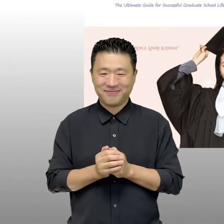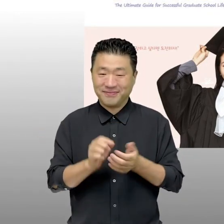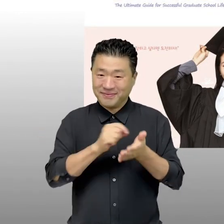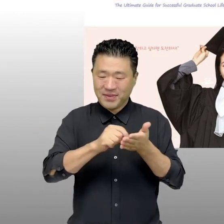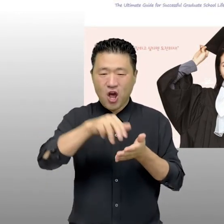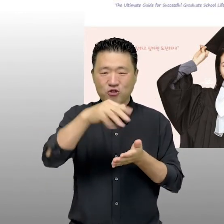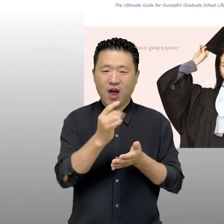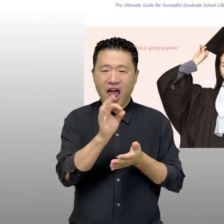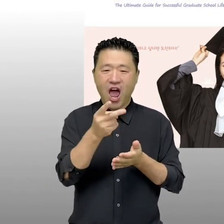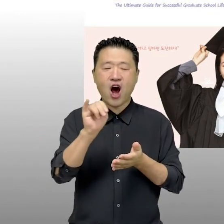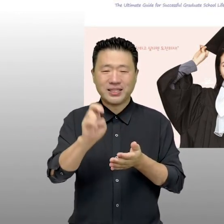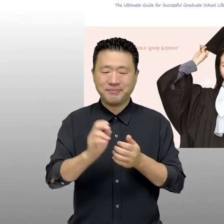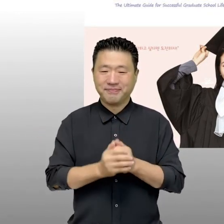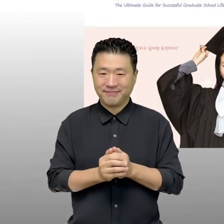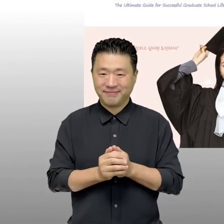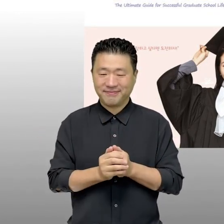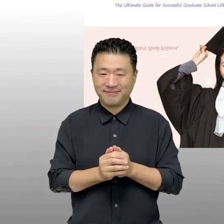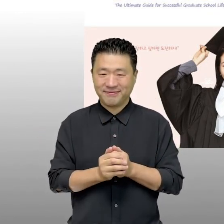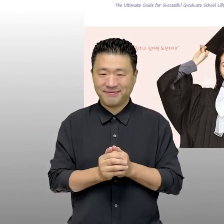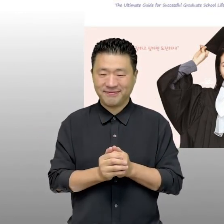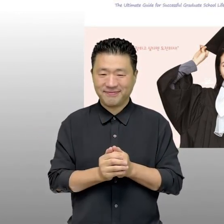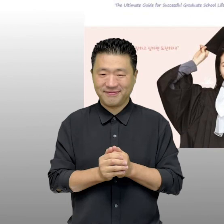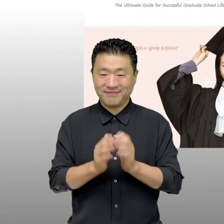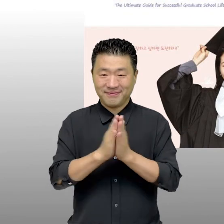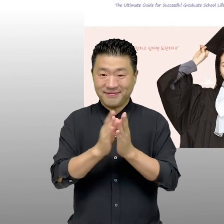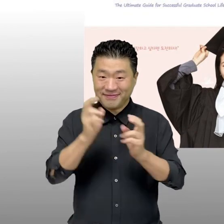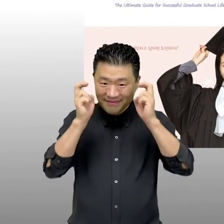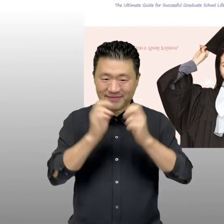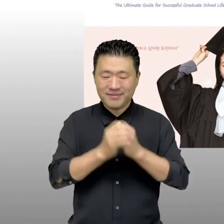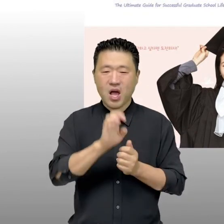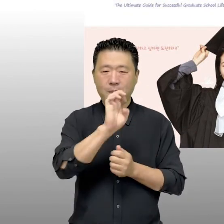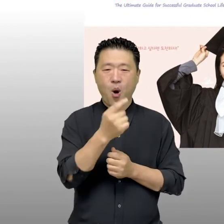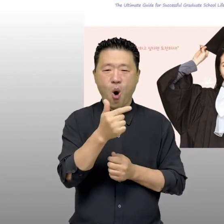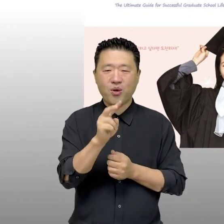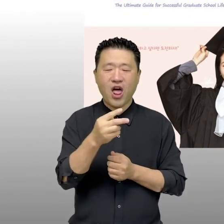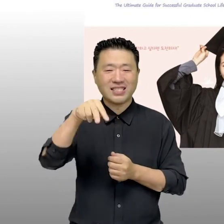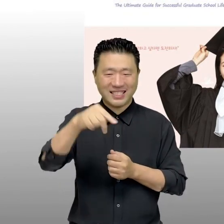저자 최영림. 출판사 포널스.